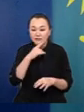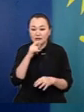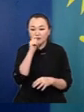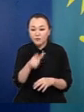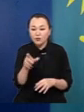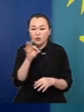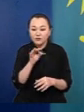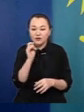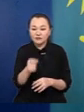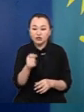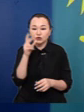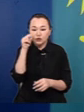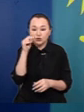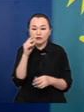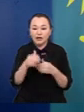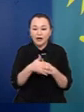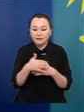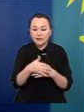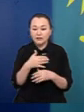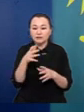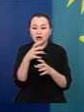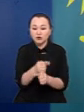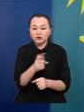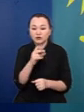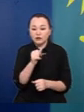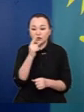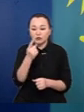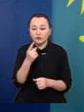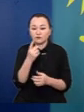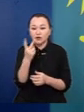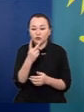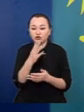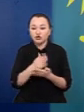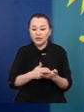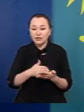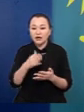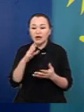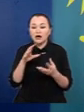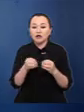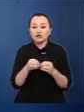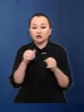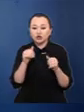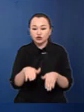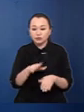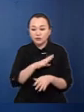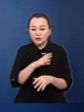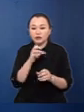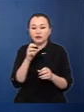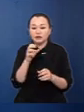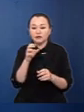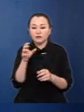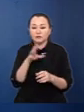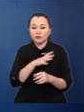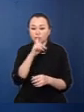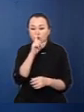Казахстан назначенный срок наказания сокращен на 1/2 часть и окончательно определено к отбытию